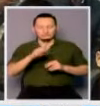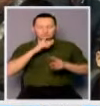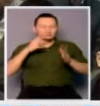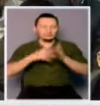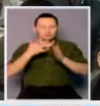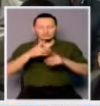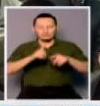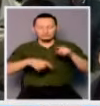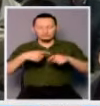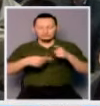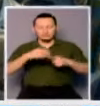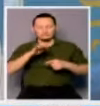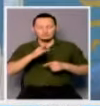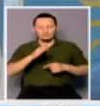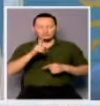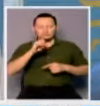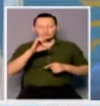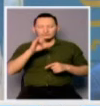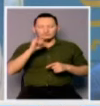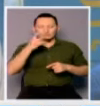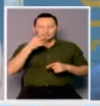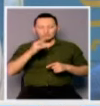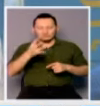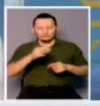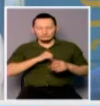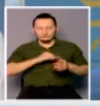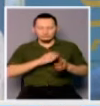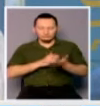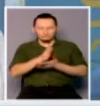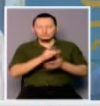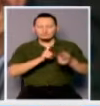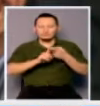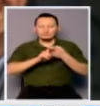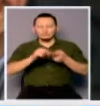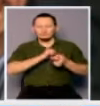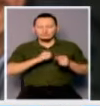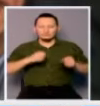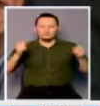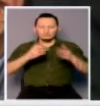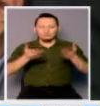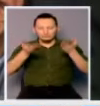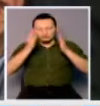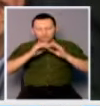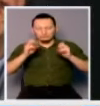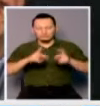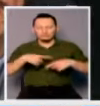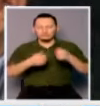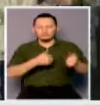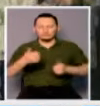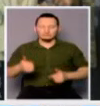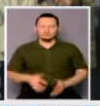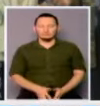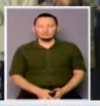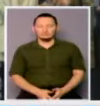немересі Хасан Хусейннан тарайтын Алла елшісінің тікелей ұрпағы. Ол жиналғандарға бата беріп, жақсылық тіледі.